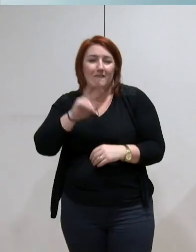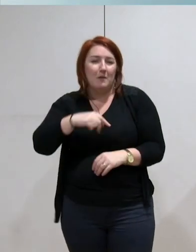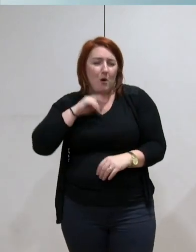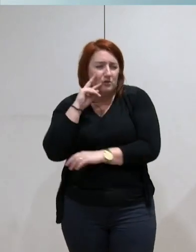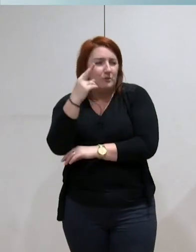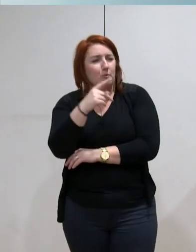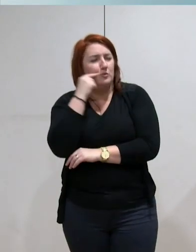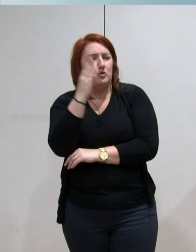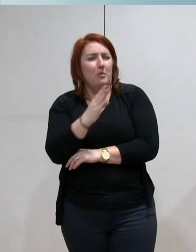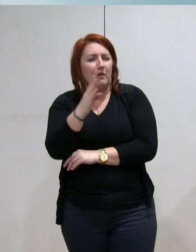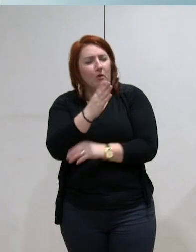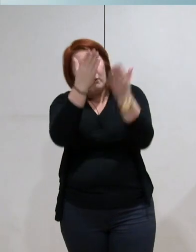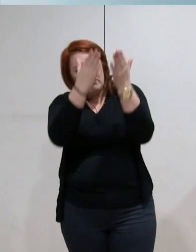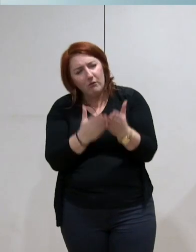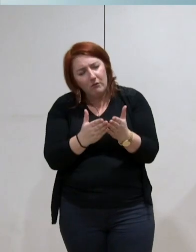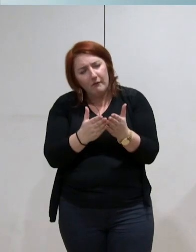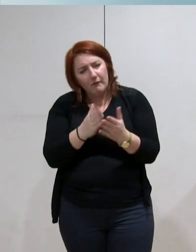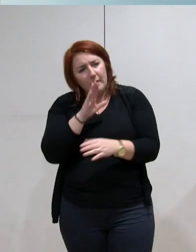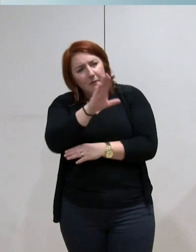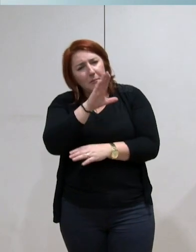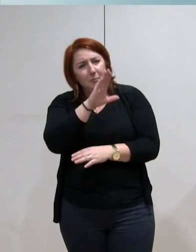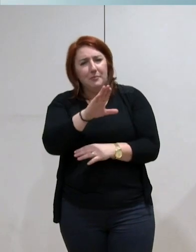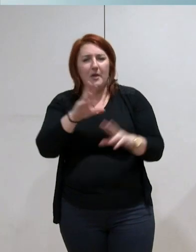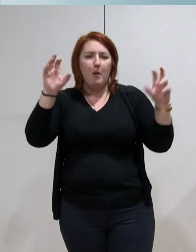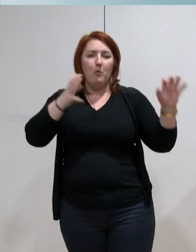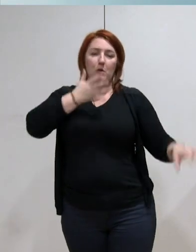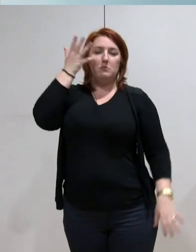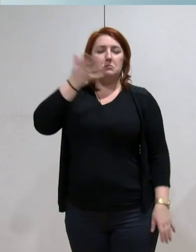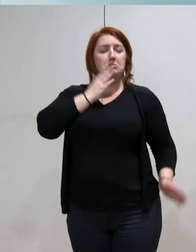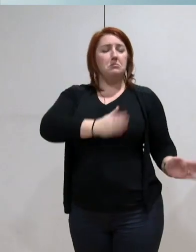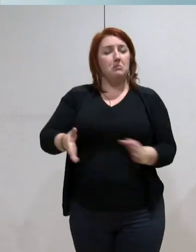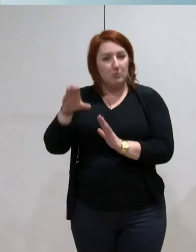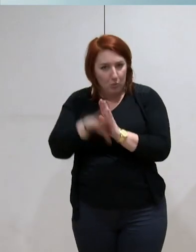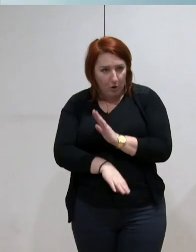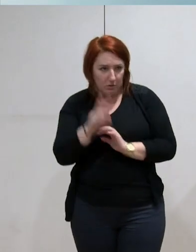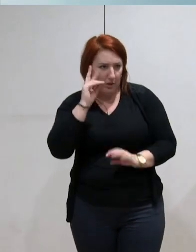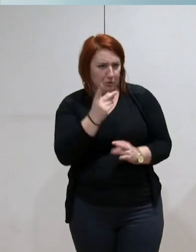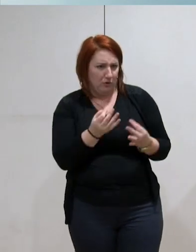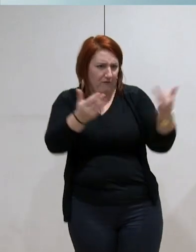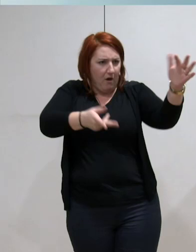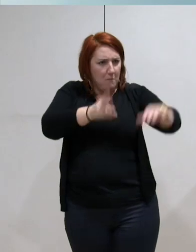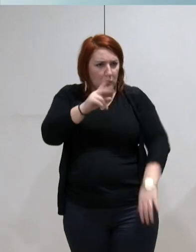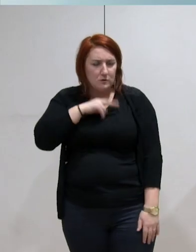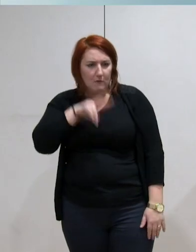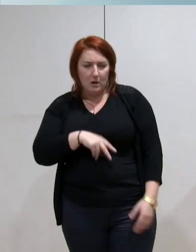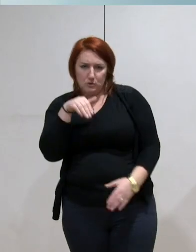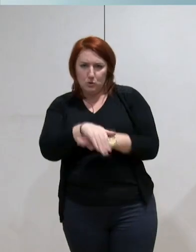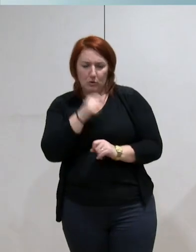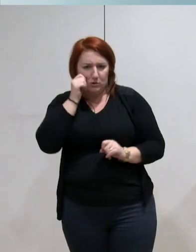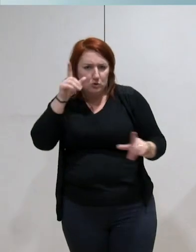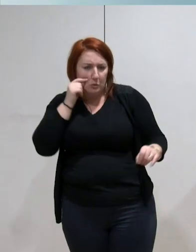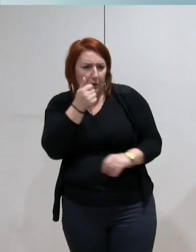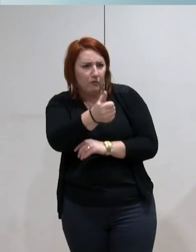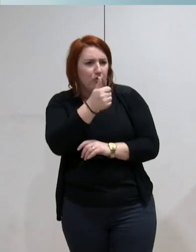Bertrand de votre part à à moins de dogmatisme et à plus de subtilité je suis un peu surpris ce soir de voir que vous